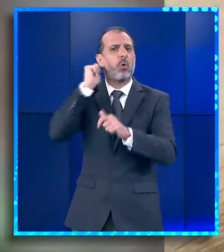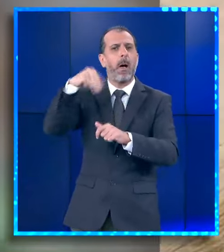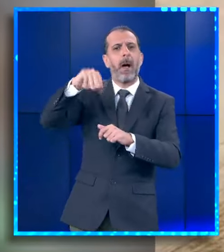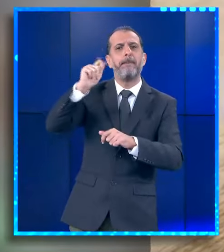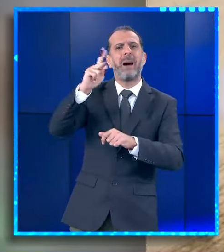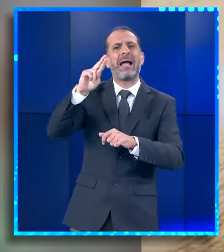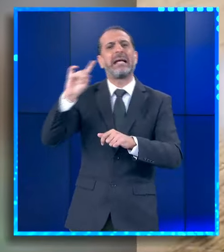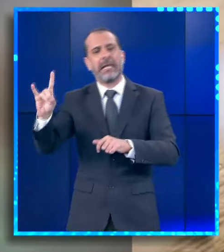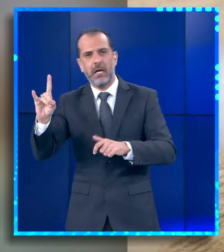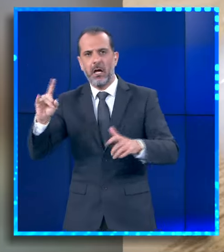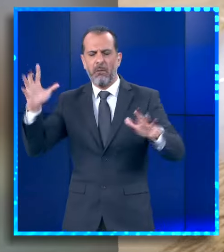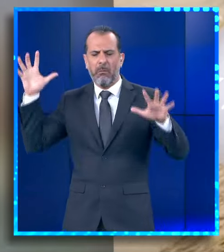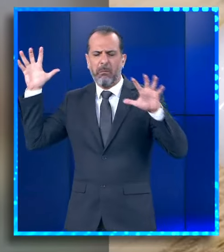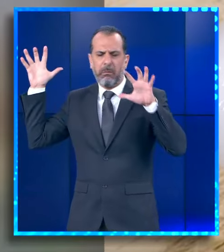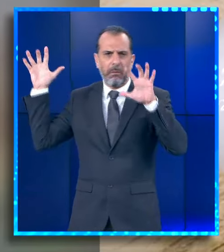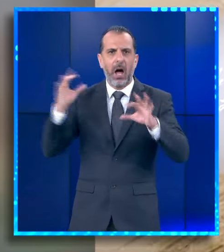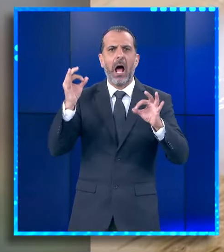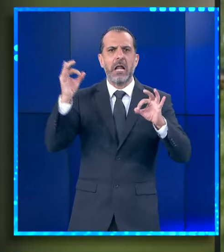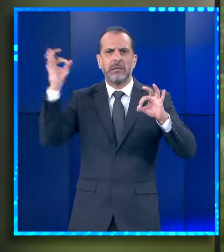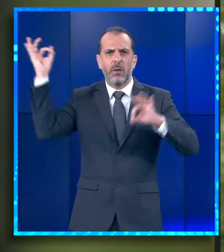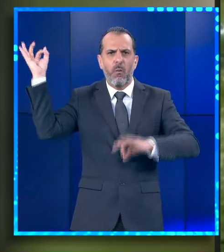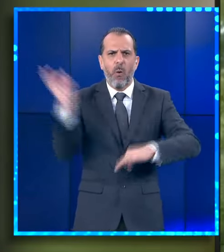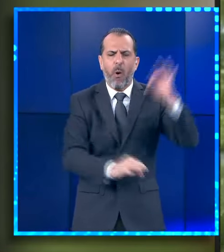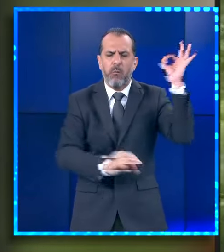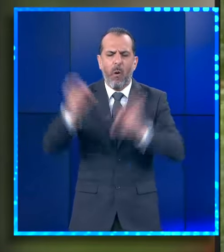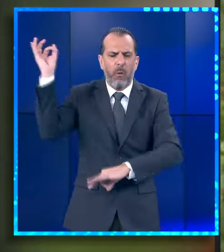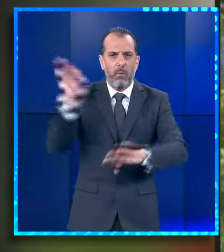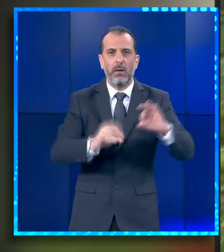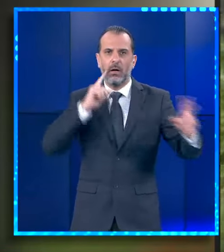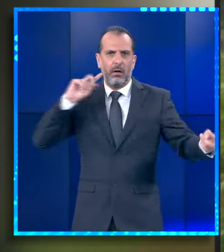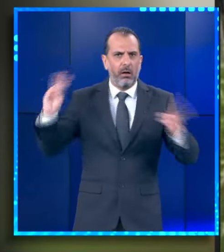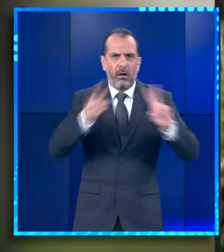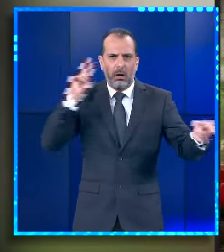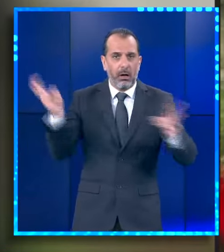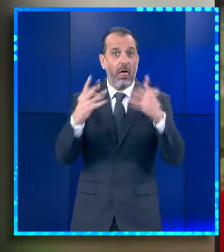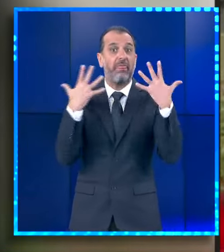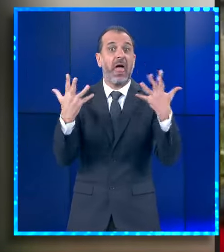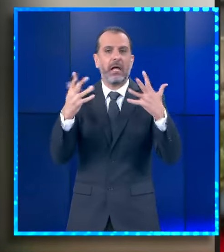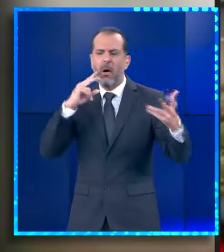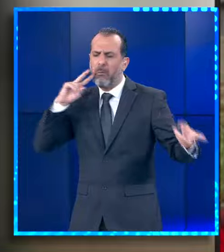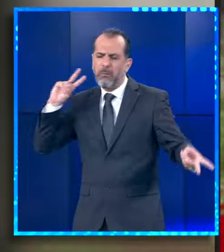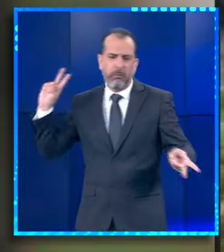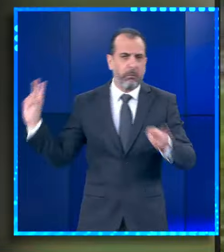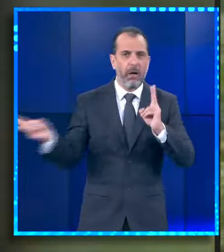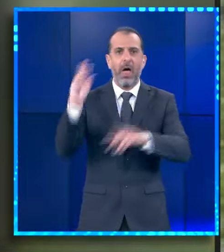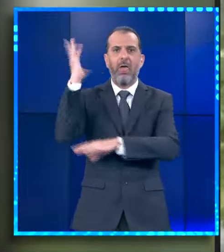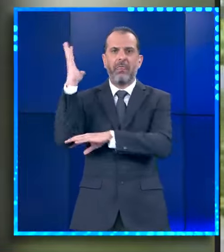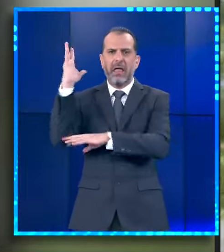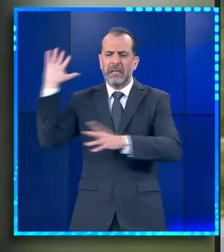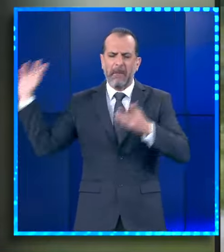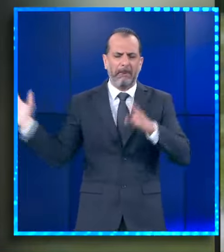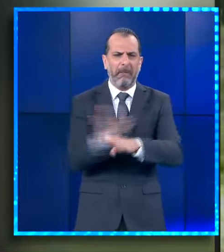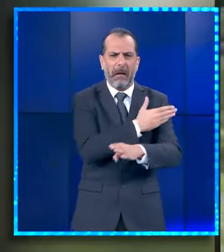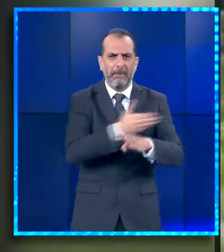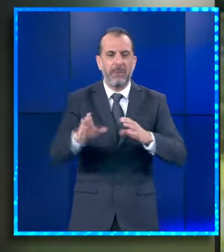της περιοχής. Οι θυελώδεις άνεμοι, με ρηπές που έφτασαν ακόμα και τα 10 μποφόρ, κλάδεψαν δέντρα και